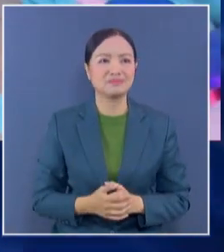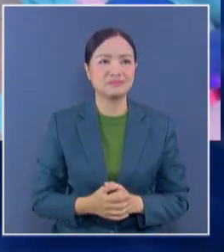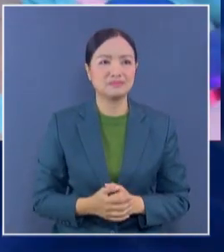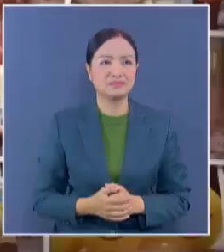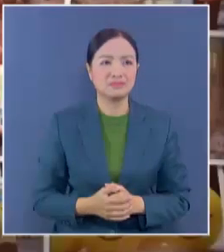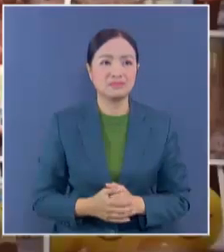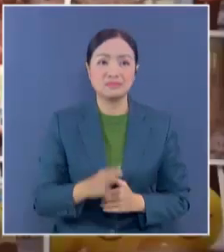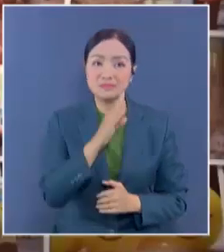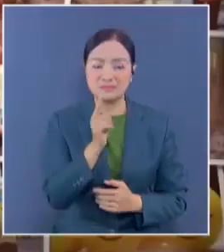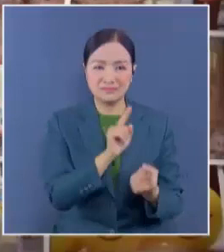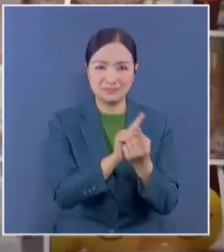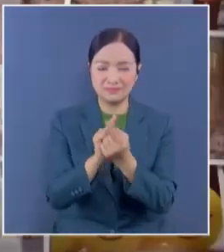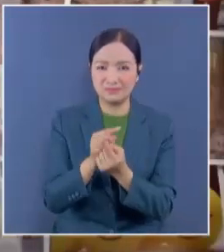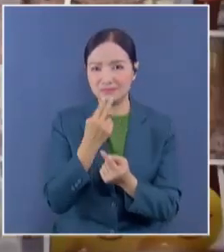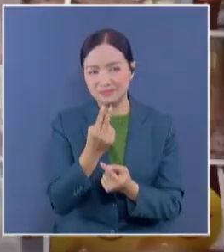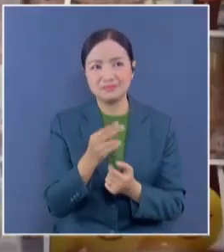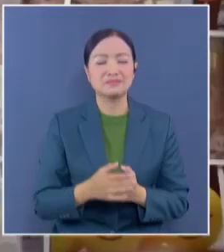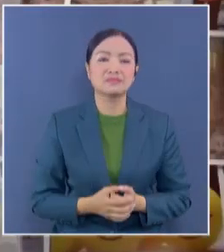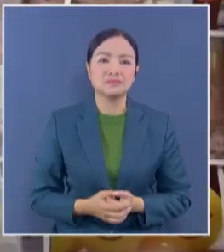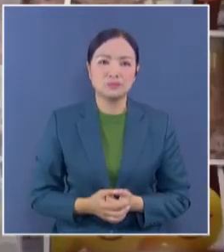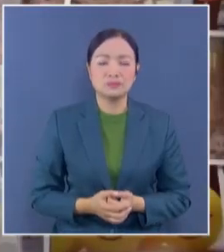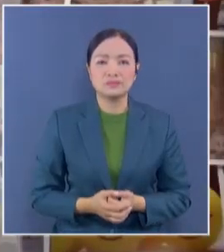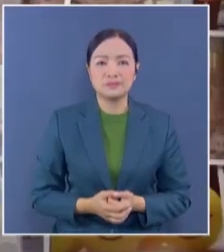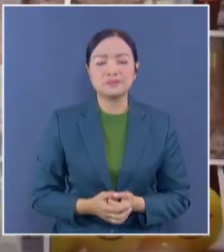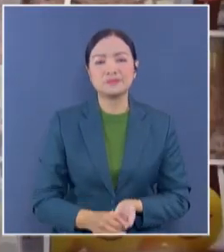ได้เจอได้เป็นผู้ที่เป็นผู้รับก็ส